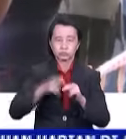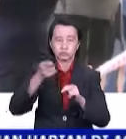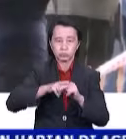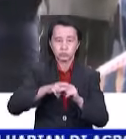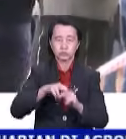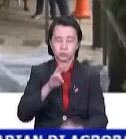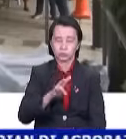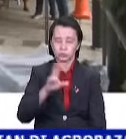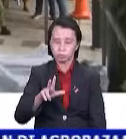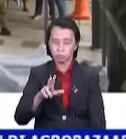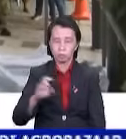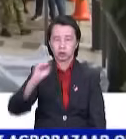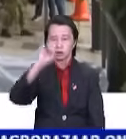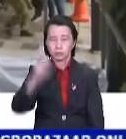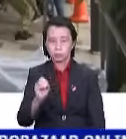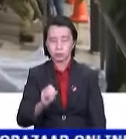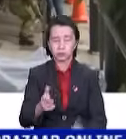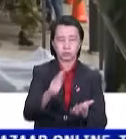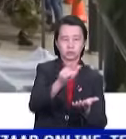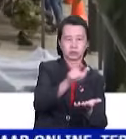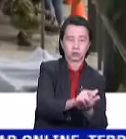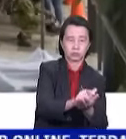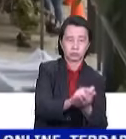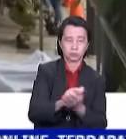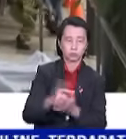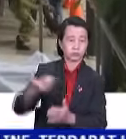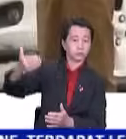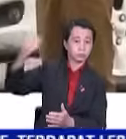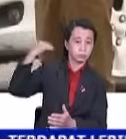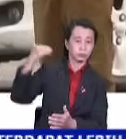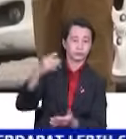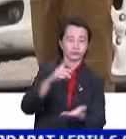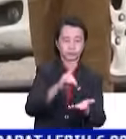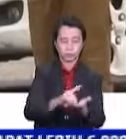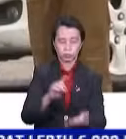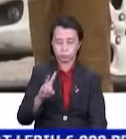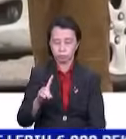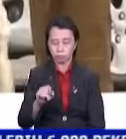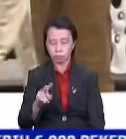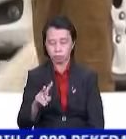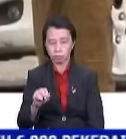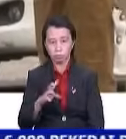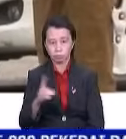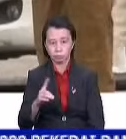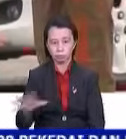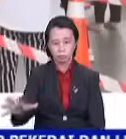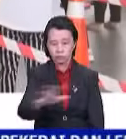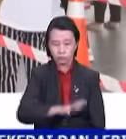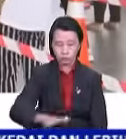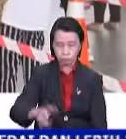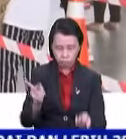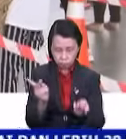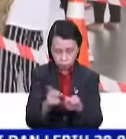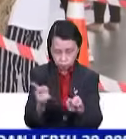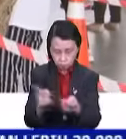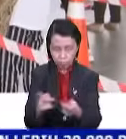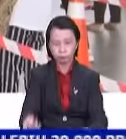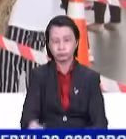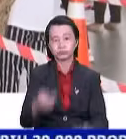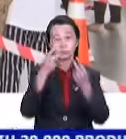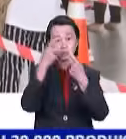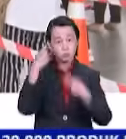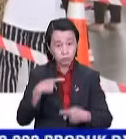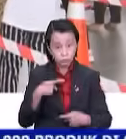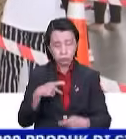73 protes Yang dilaporkan terdahulu Dokter David menambah hampir semua pemadanan Kizi kucing